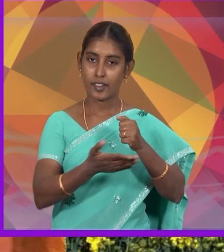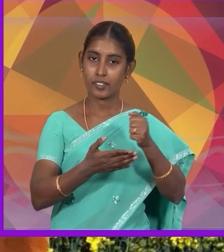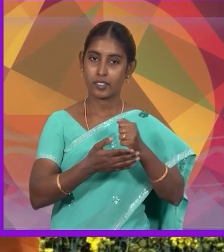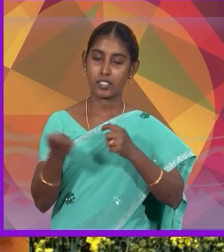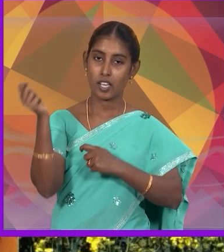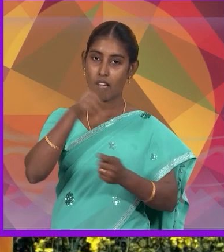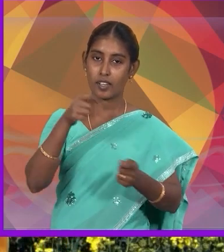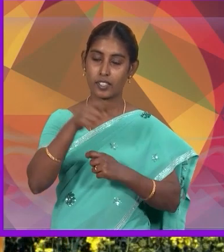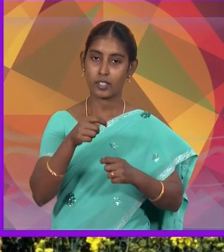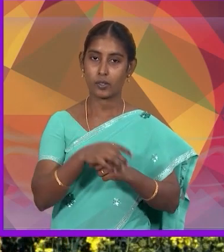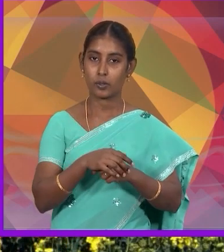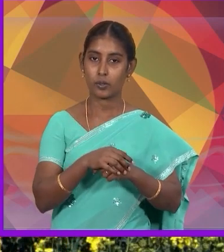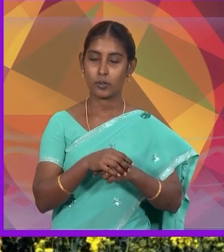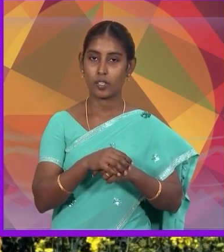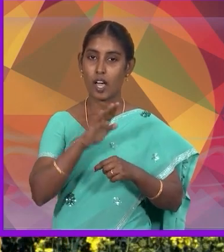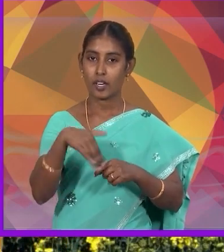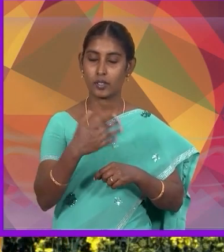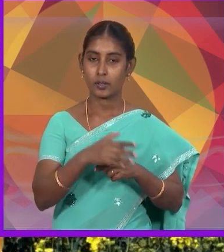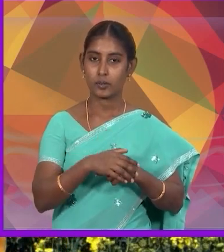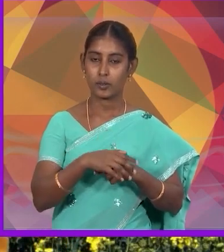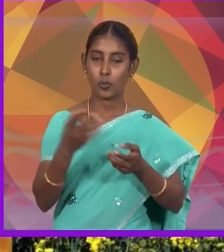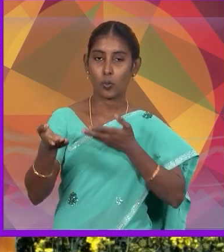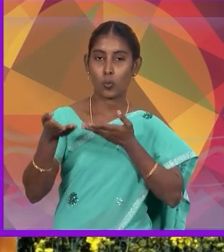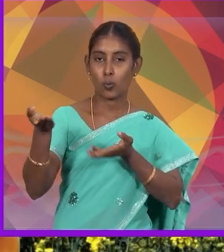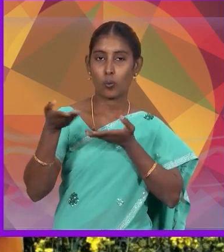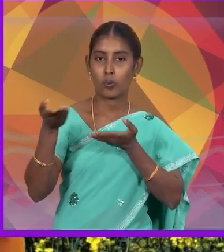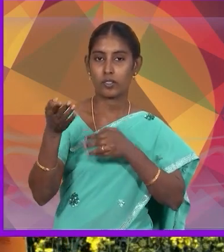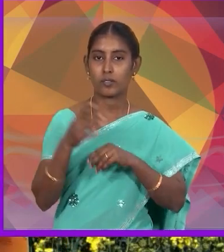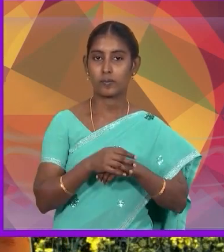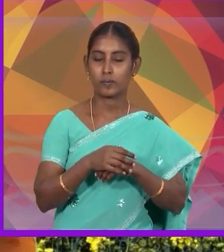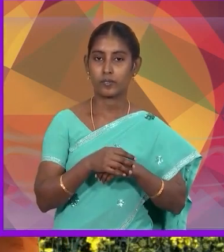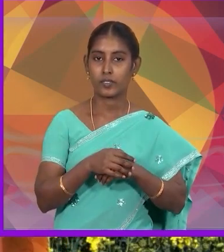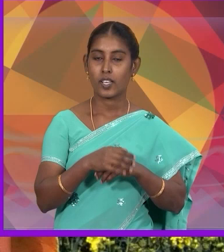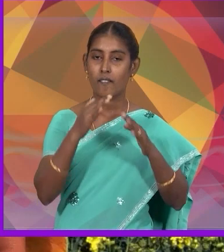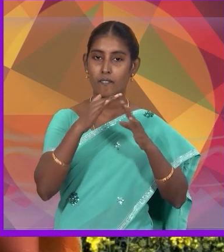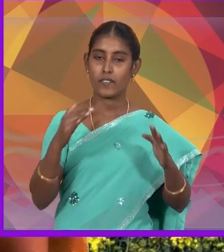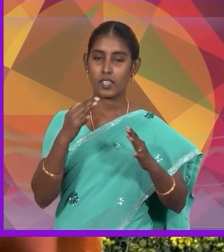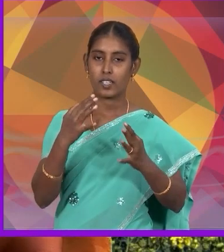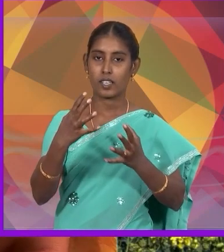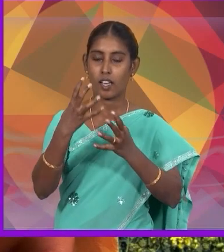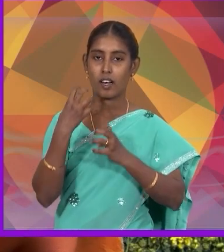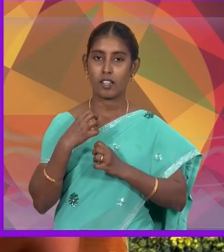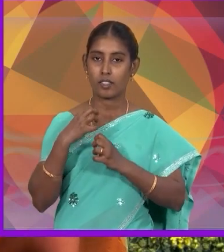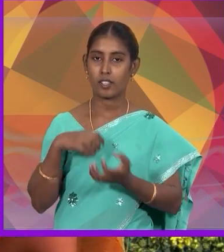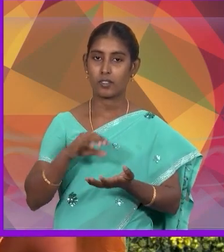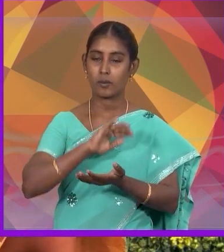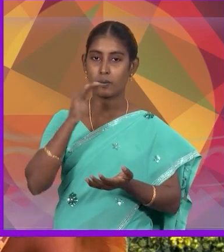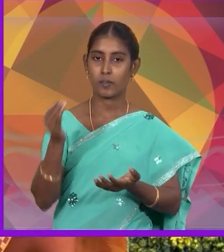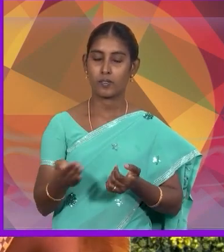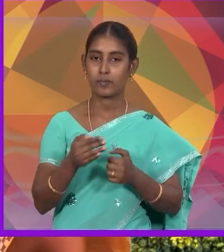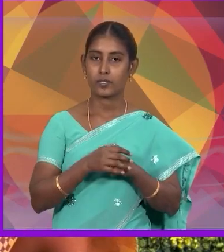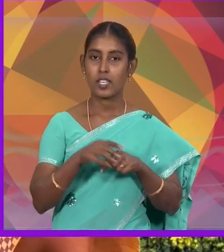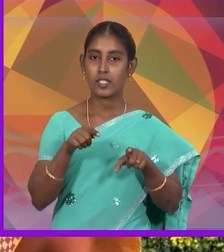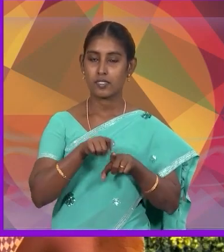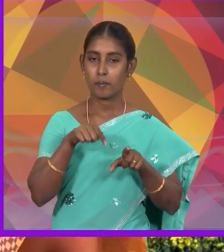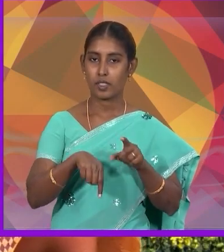அதை அடிக்கணும், போரடித்தல், அதுக்கப்புறம் கூற்றுதல், அதுக்கப்புறம் அந்த நெல்மணிகள் வீட்டுக்கு கொண்டுட்டு வரங்க. இந்த செய்தியை